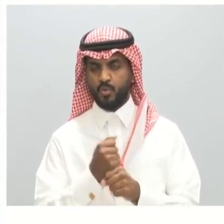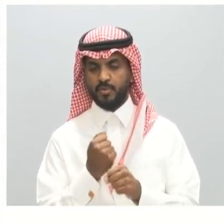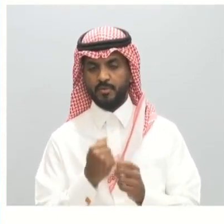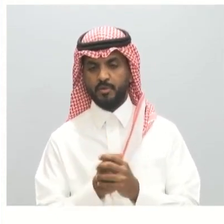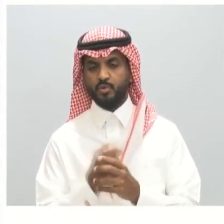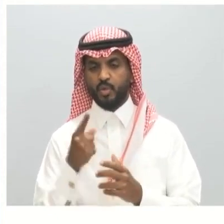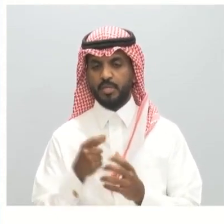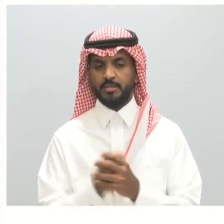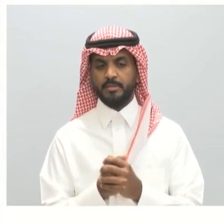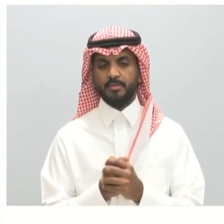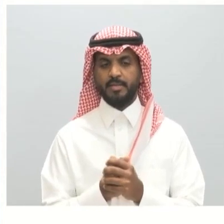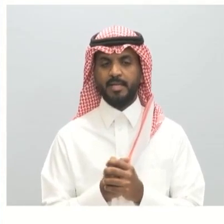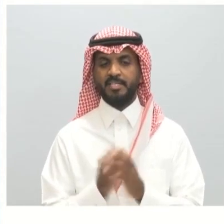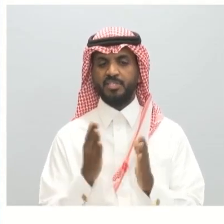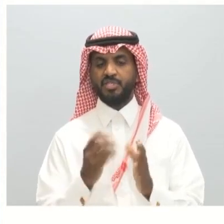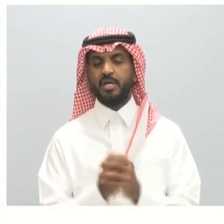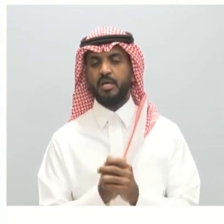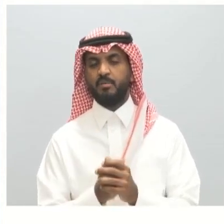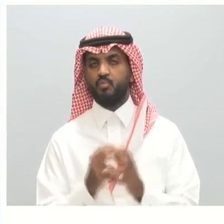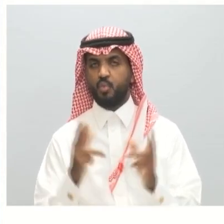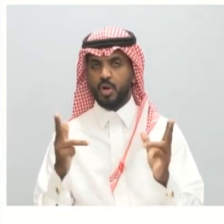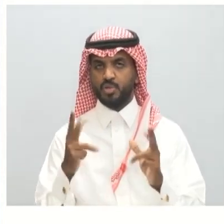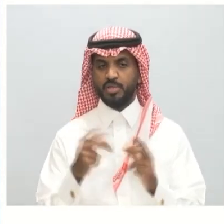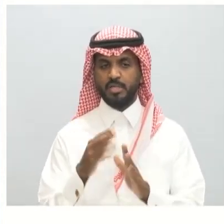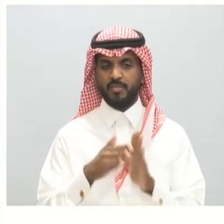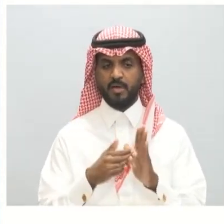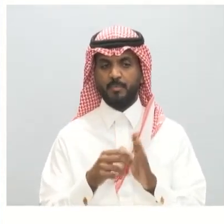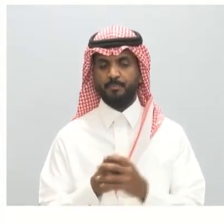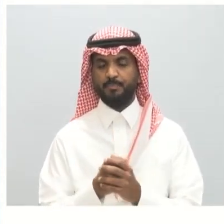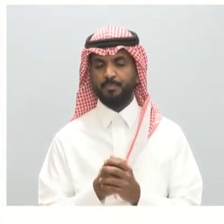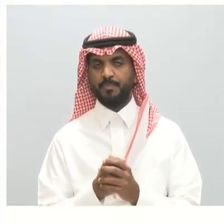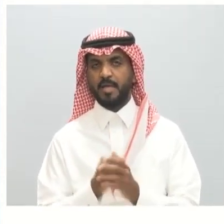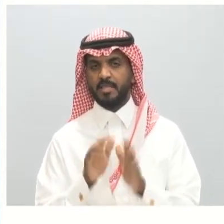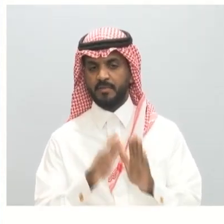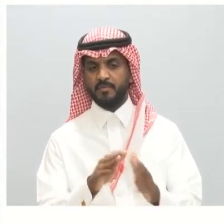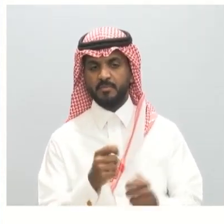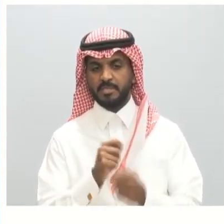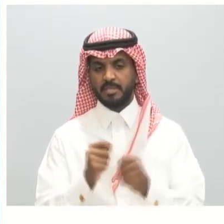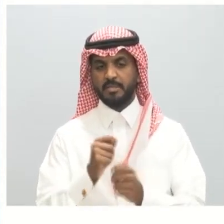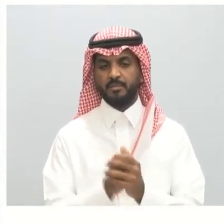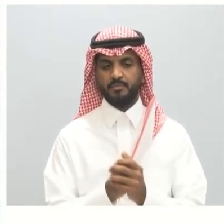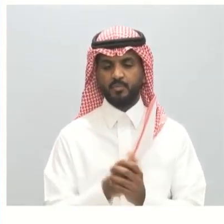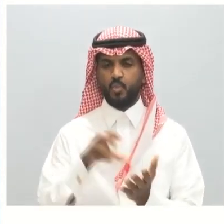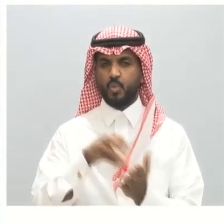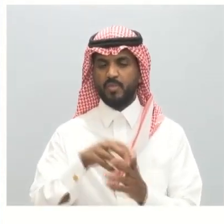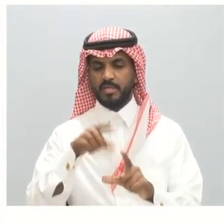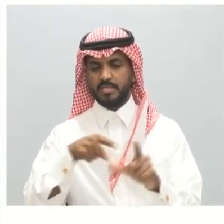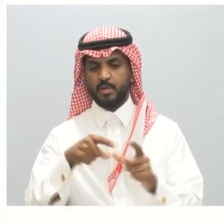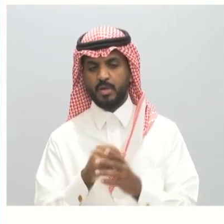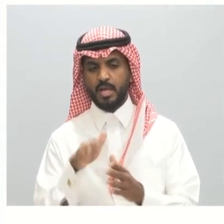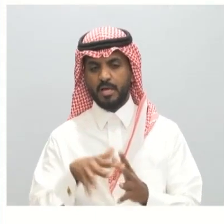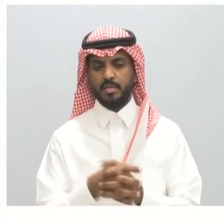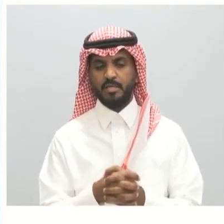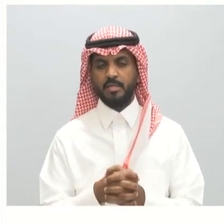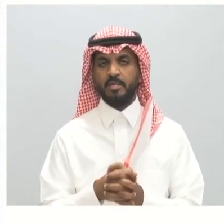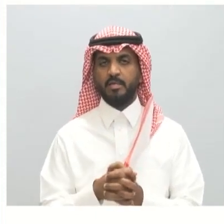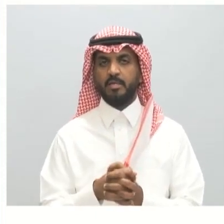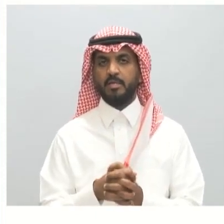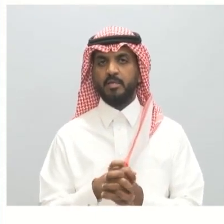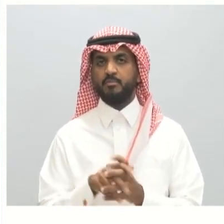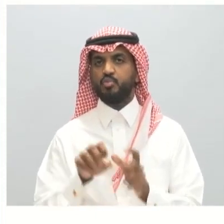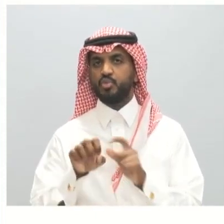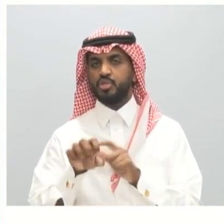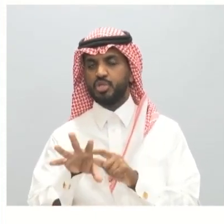تحدد الاتجاه المواجه لنظام الدفع باستخدام وضع الزاويه الحاليه لمستشعر